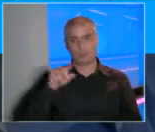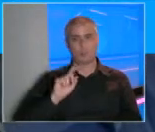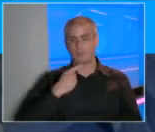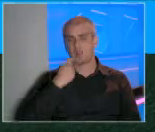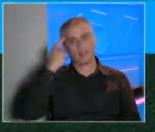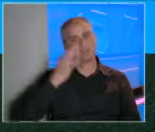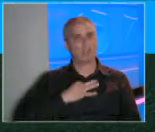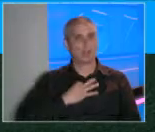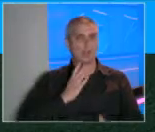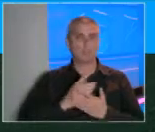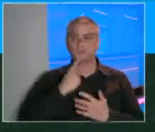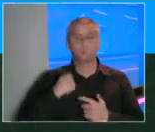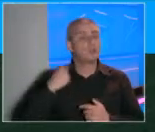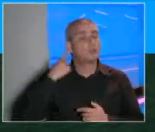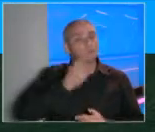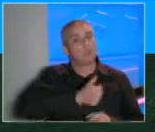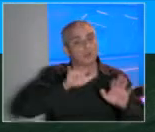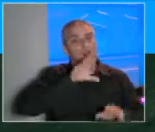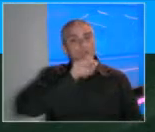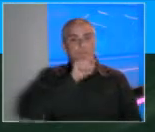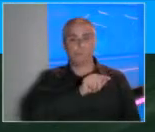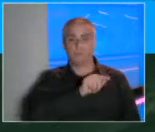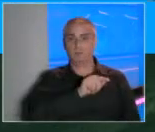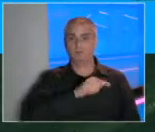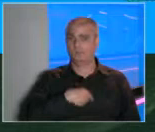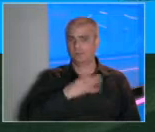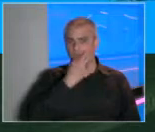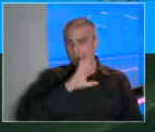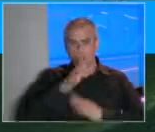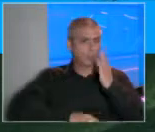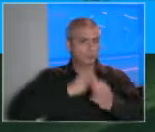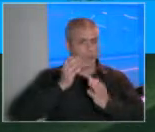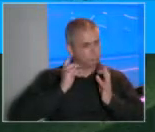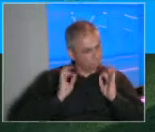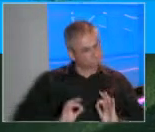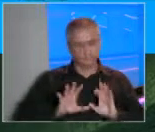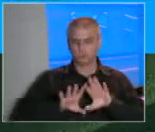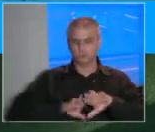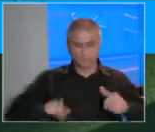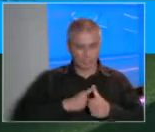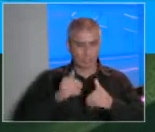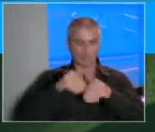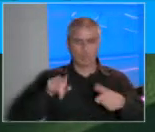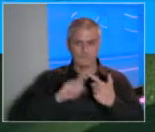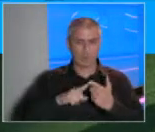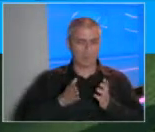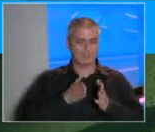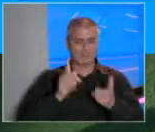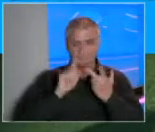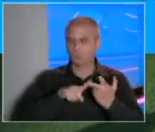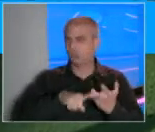להביע דעה, שאמרתי שאני לא שומע את ראש הממשלה. ושאלנו אותו את כל השאלות הכי נוגבות. שטחים, גבולות,